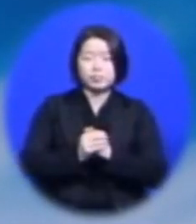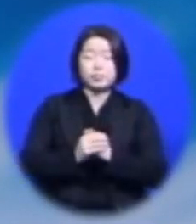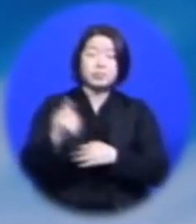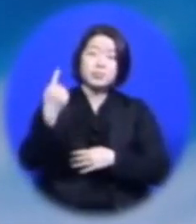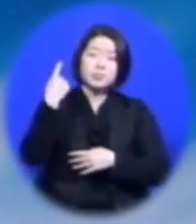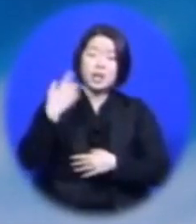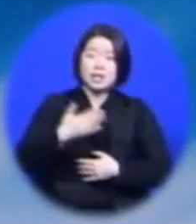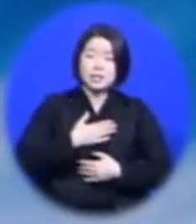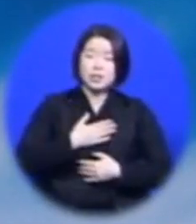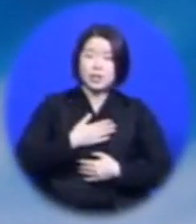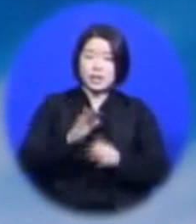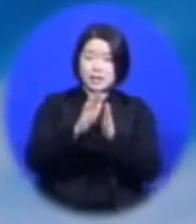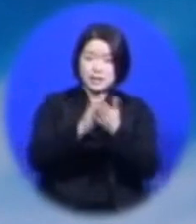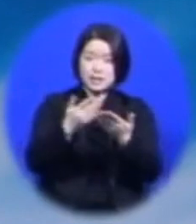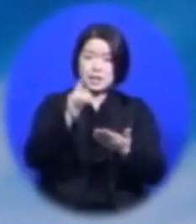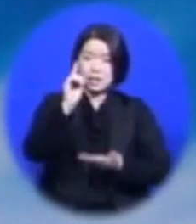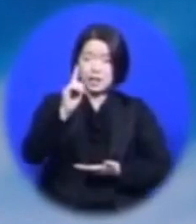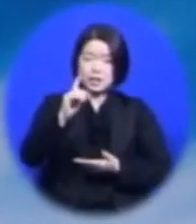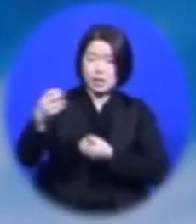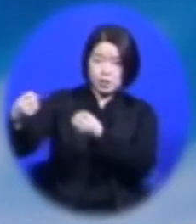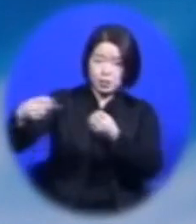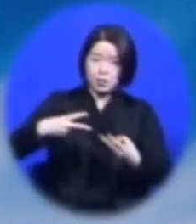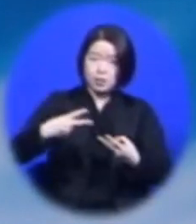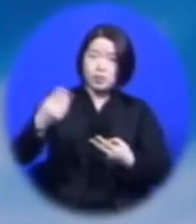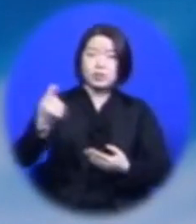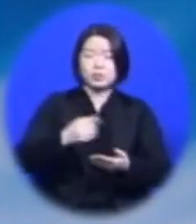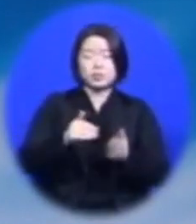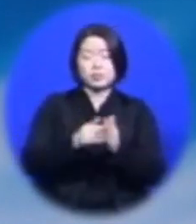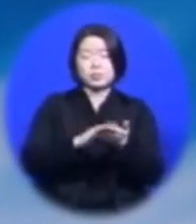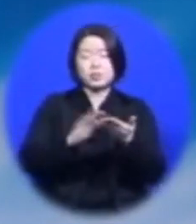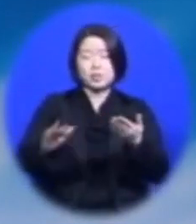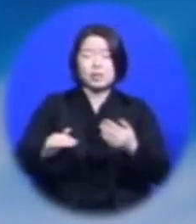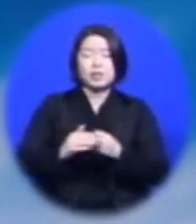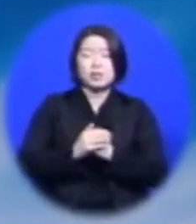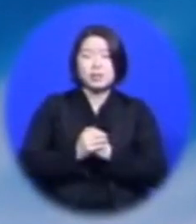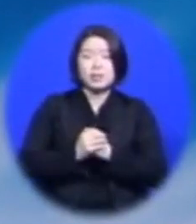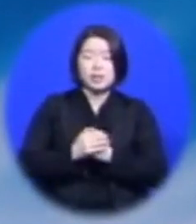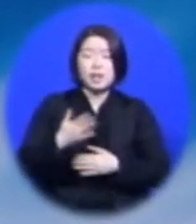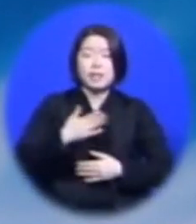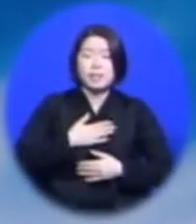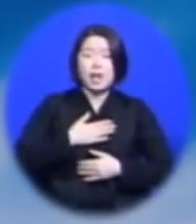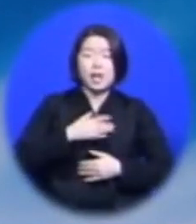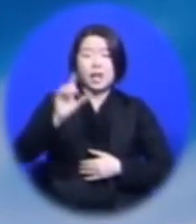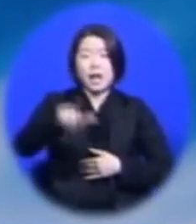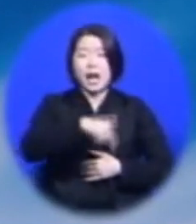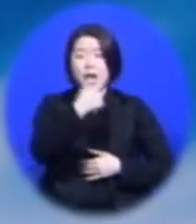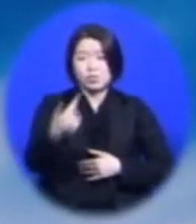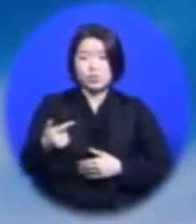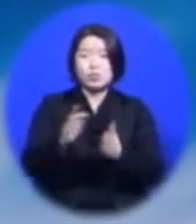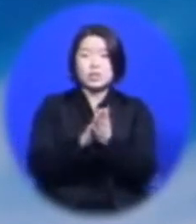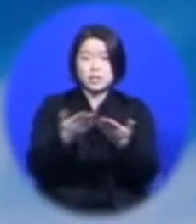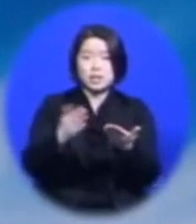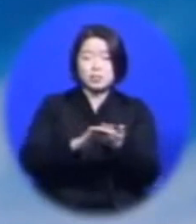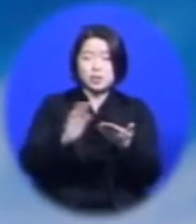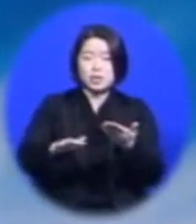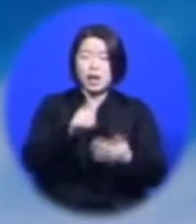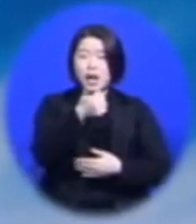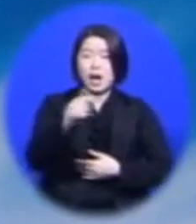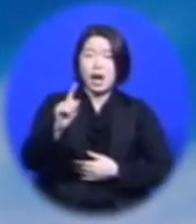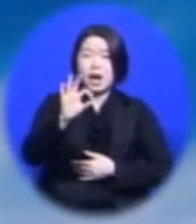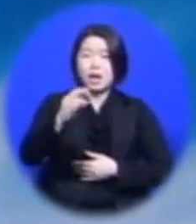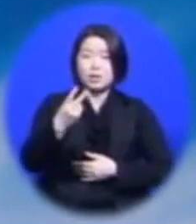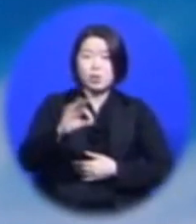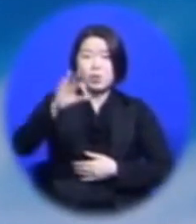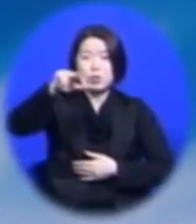어제 저에게 책 하나가 배송이 되어 왔습니다. 나의 하루라고 하는 책입니다. 하용조